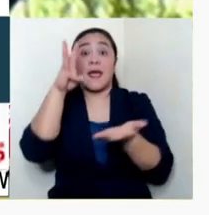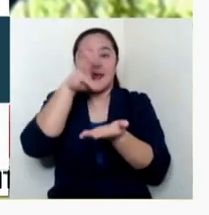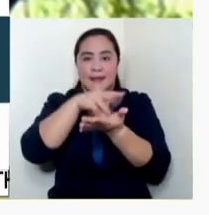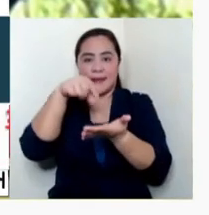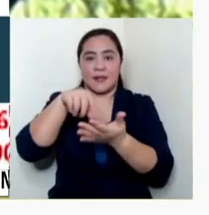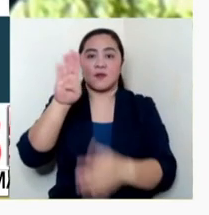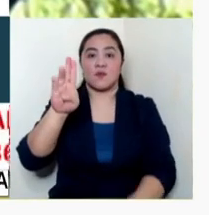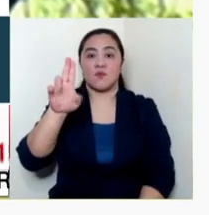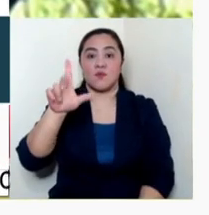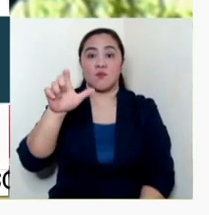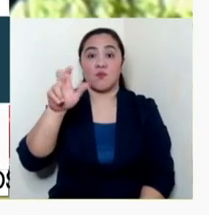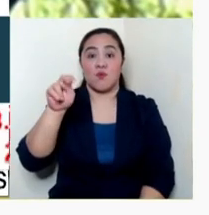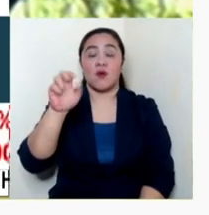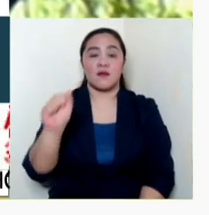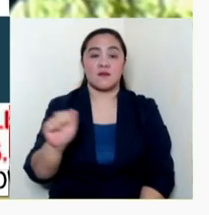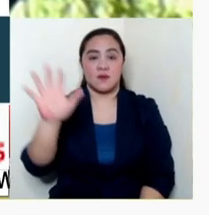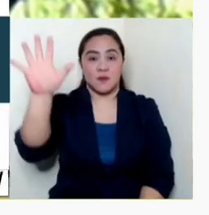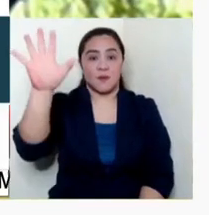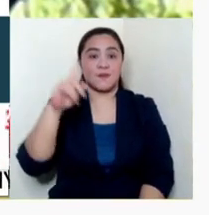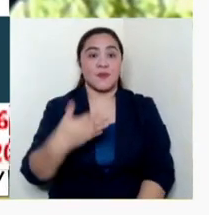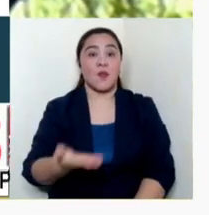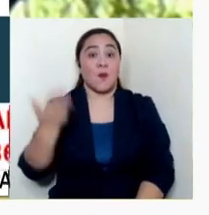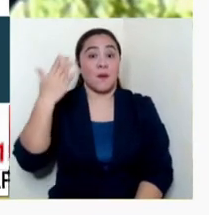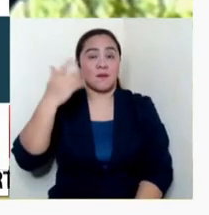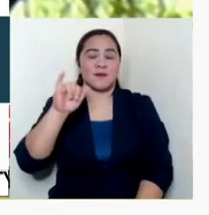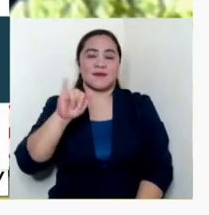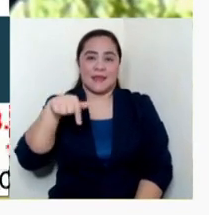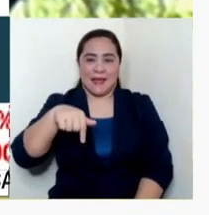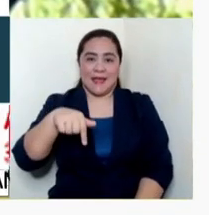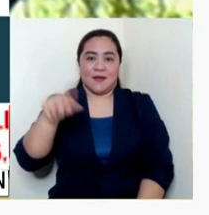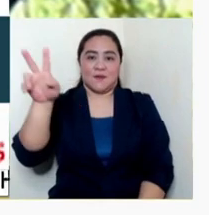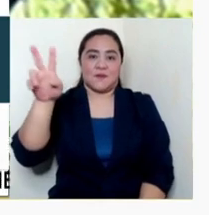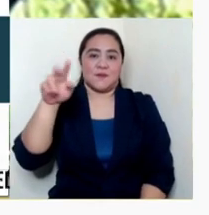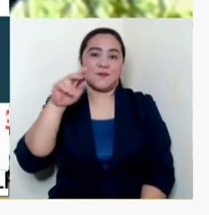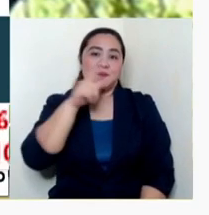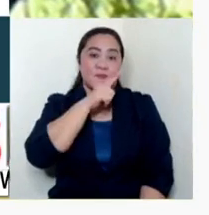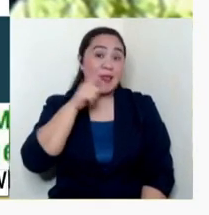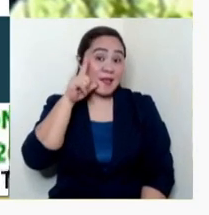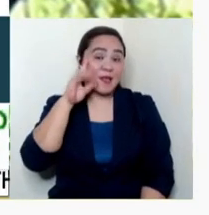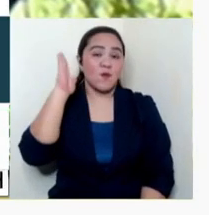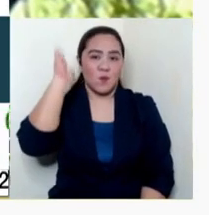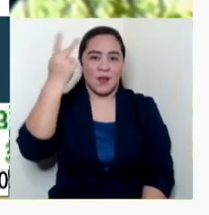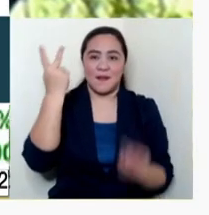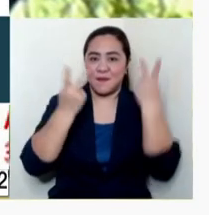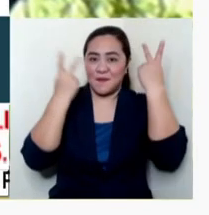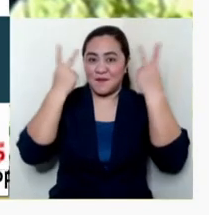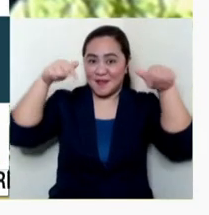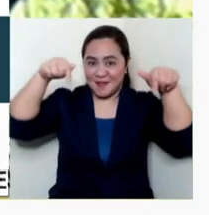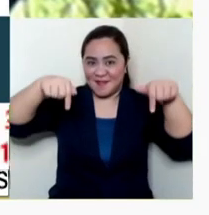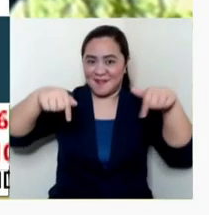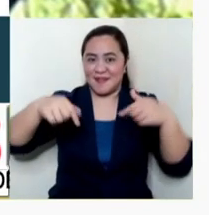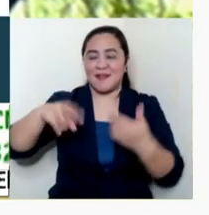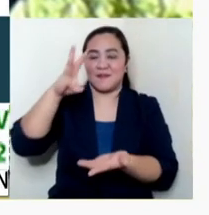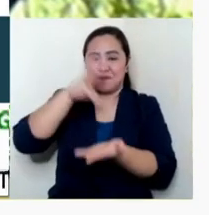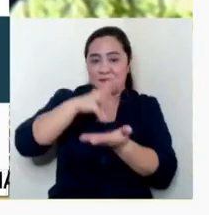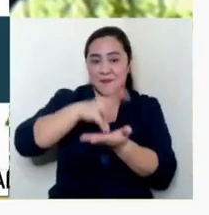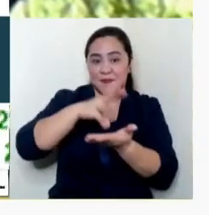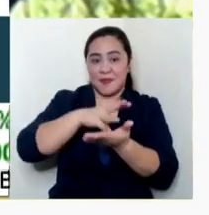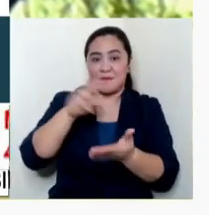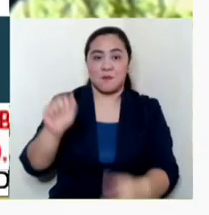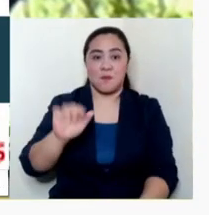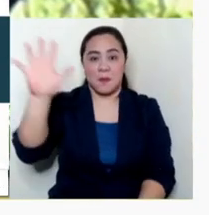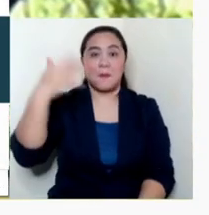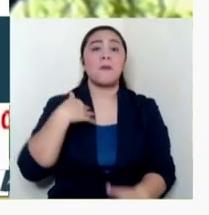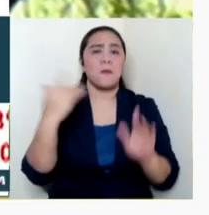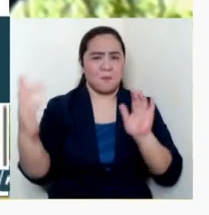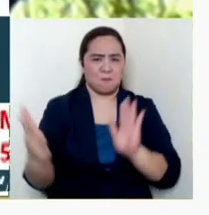Carmina, bibisita yata si Senate CM Vice President Robredo anytime this week sa aming lalawigan. At malamang magkikita